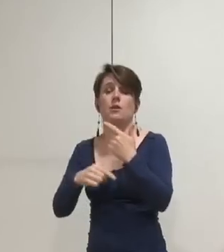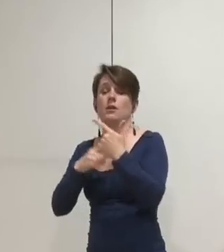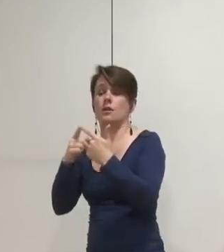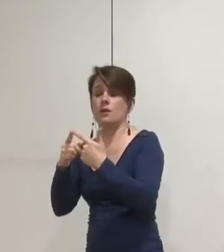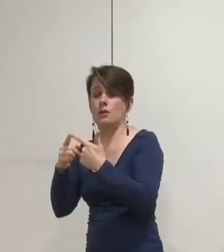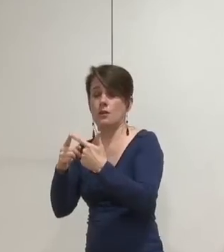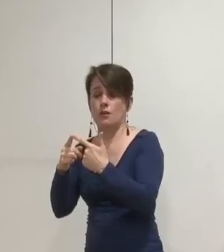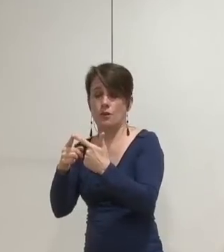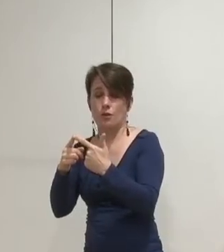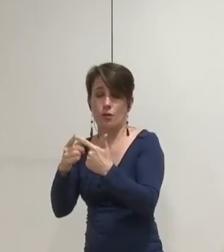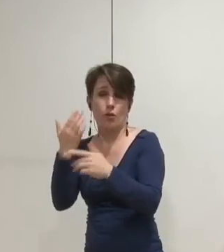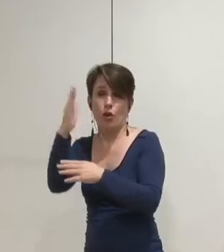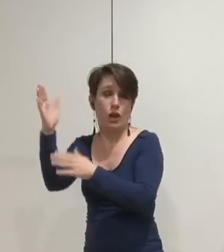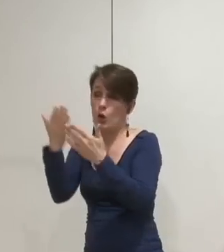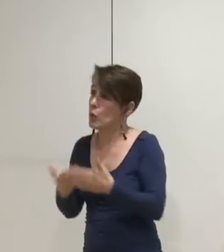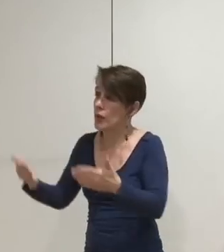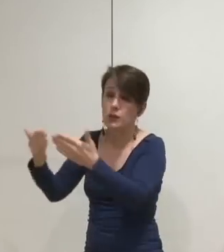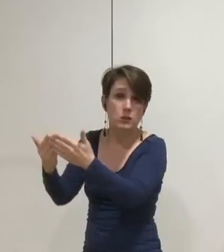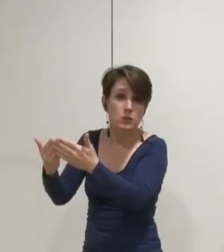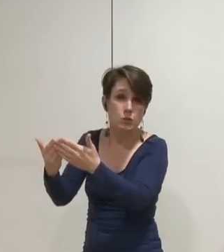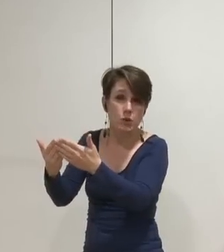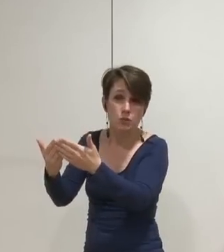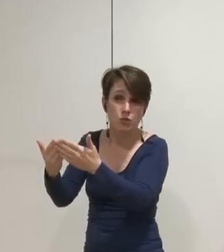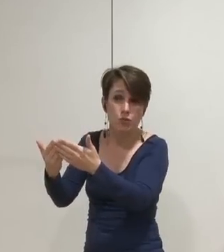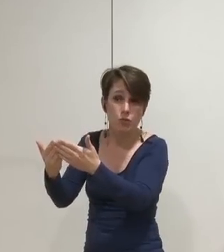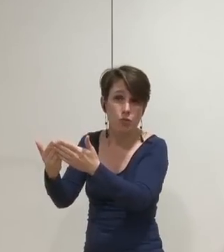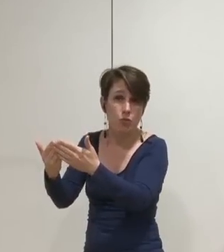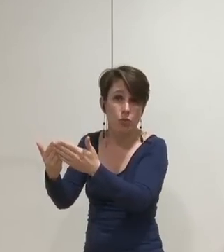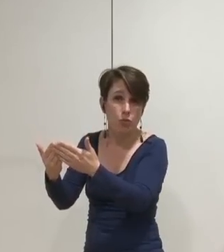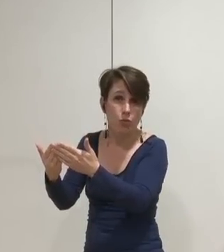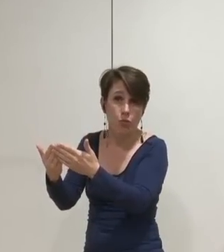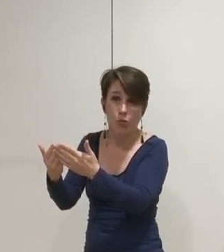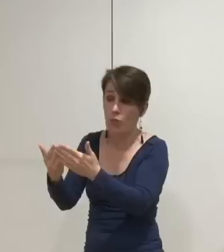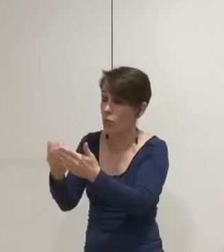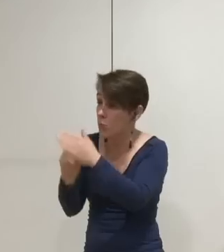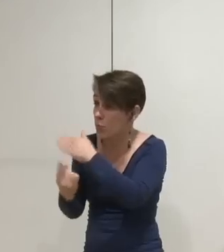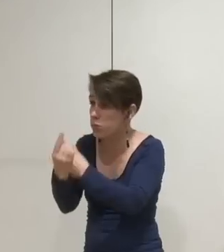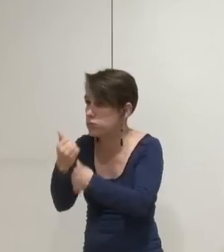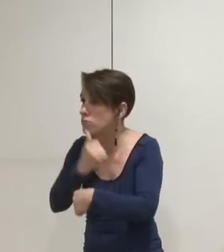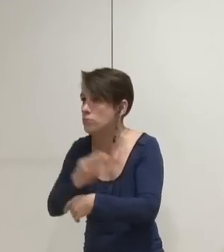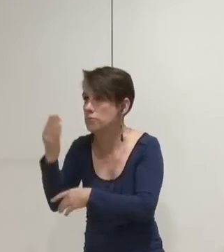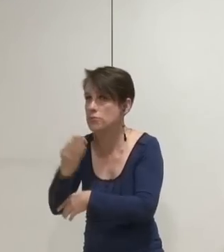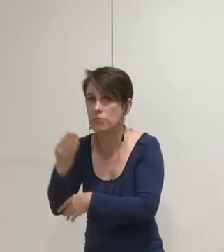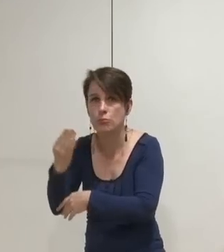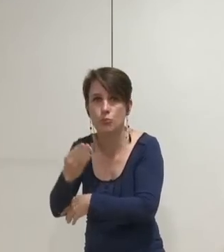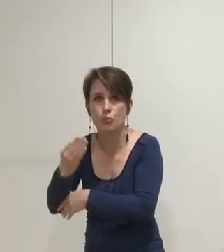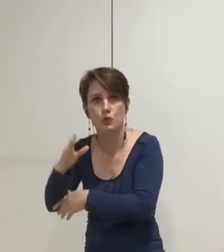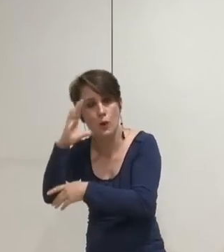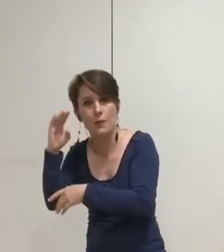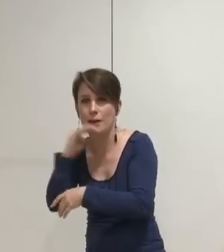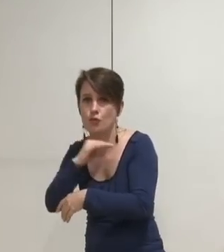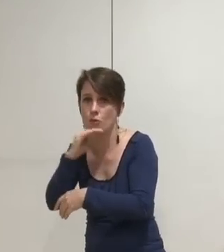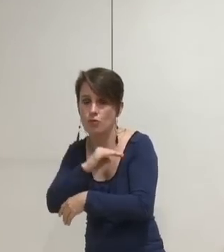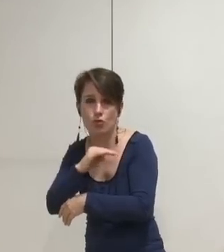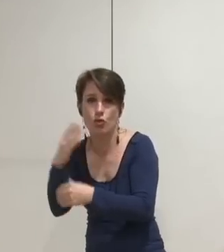sources je dirais de de provoquant la la précarité et la demande